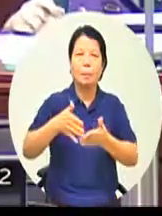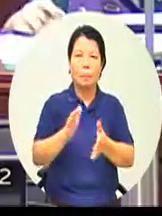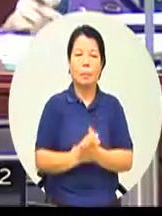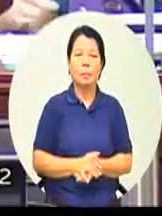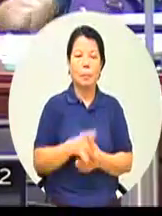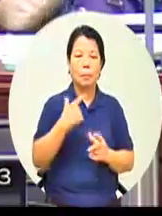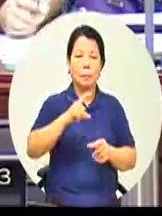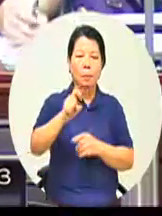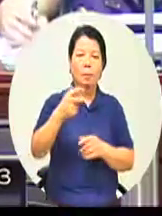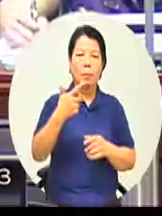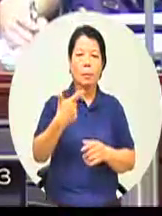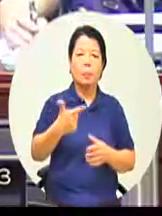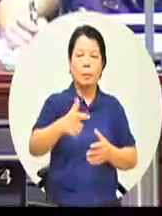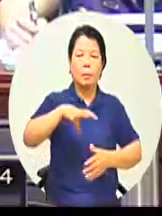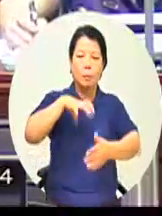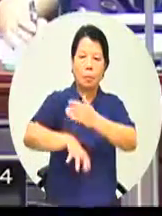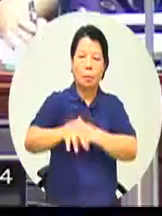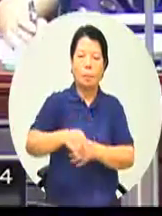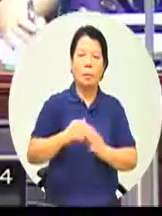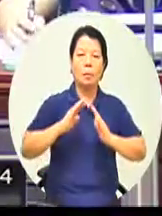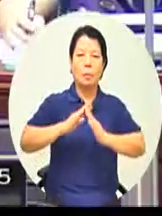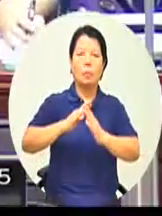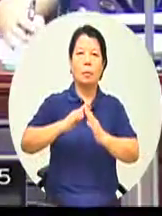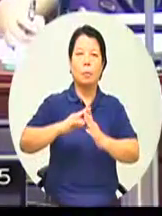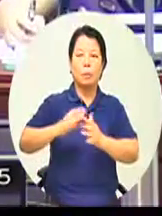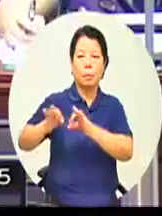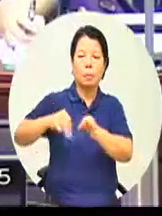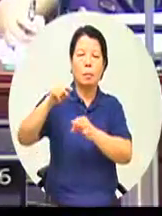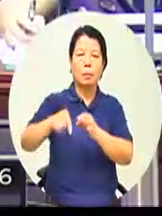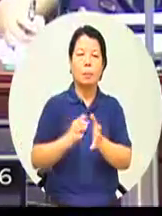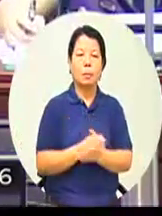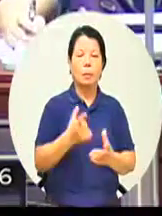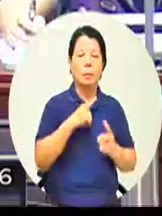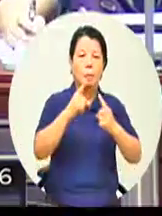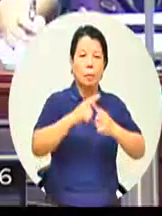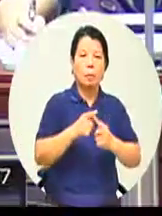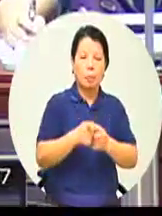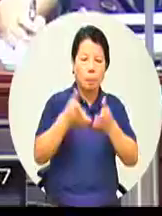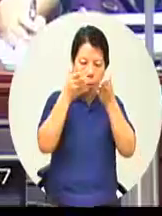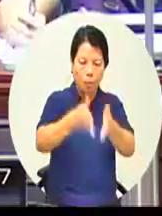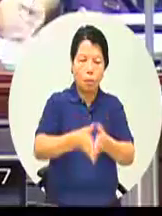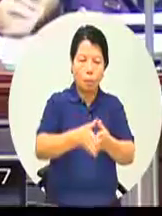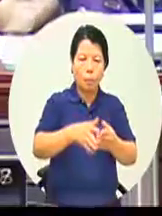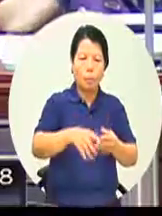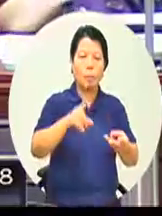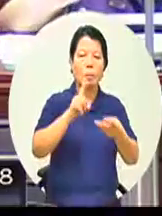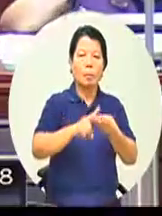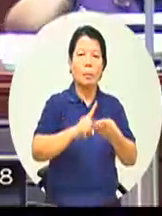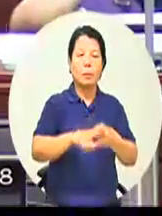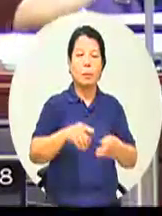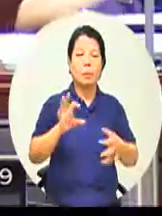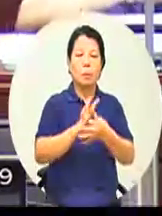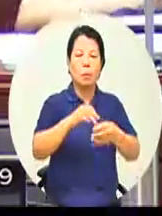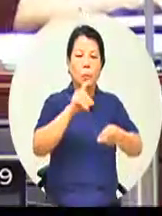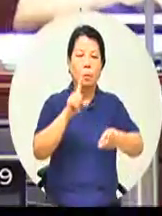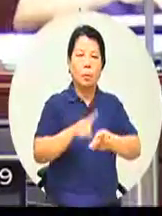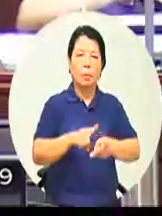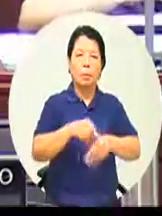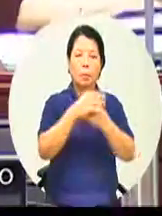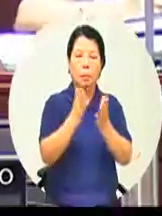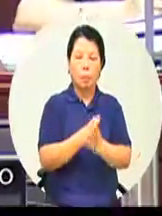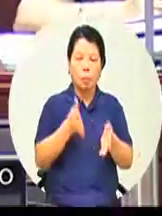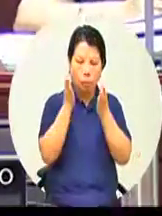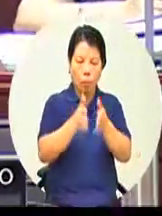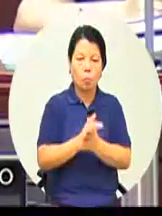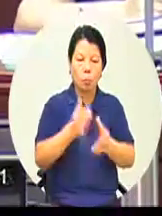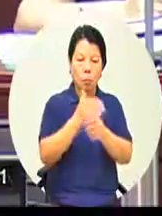个16个国家的内需市场。那最重要的，它是以人为本，以人为本的一个大的战略。所以我们对